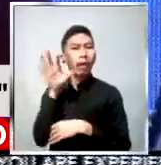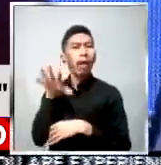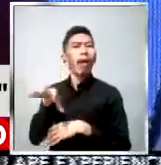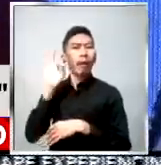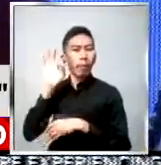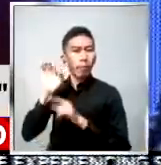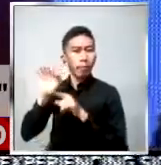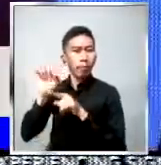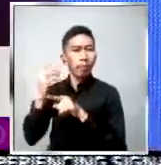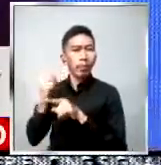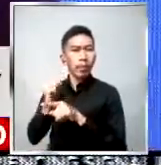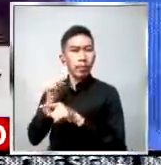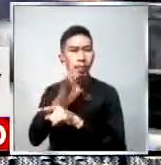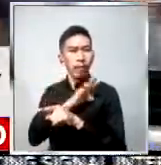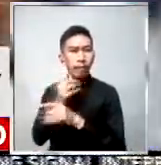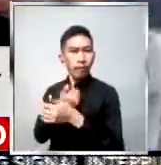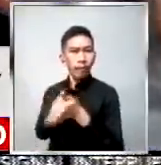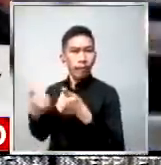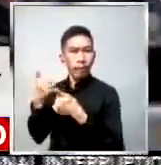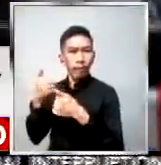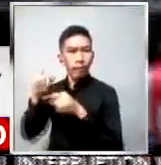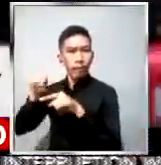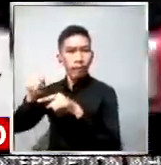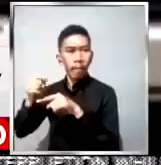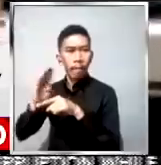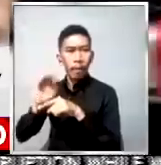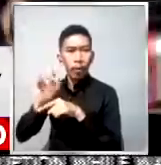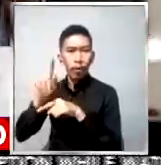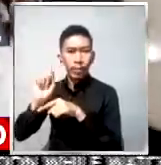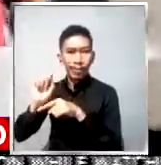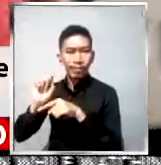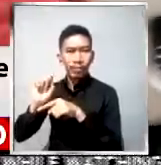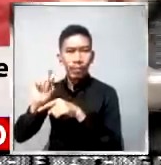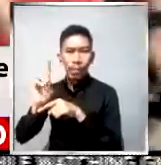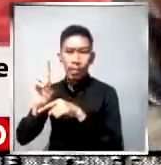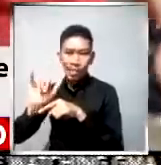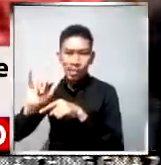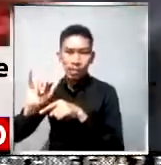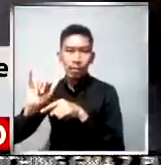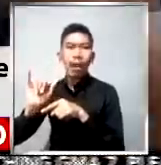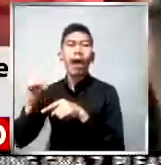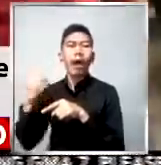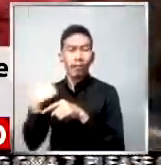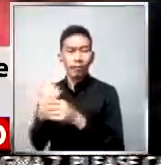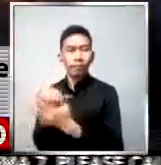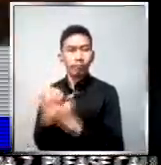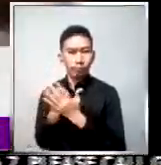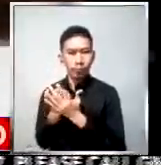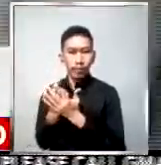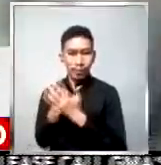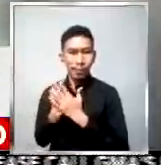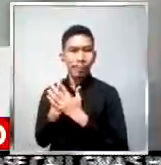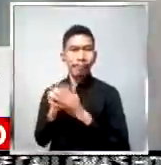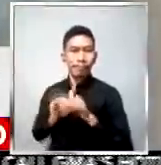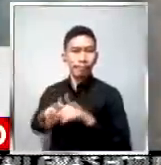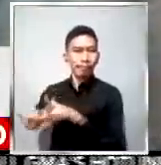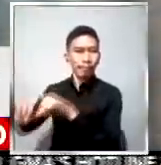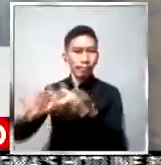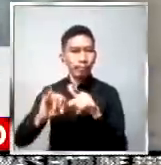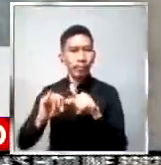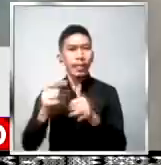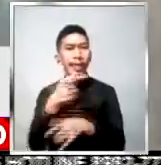si Undersecretary Boyet D. at ilang pang kasama. Ang gate ni Robredo, sumunod naman daw sila sa mga